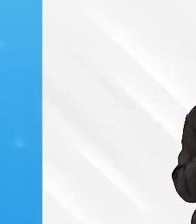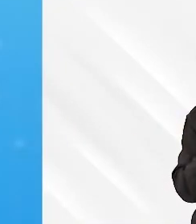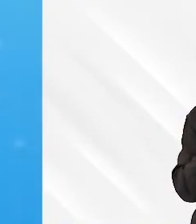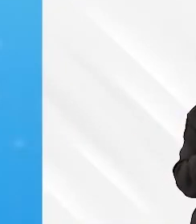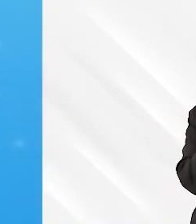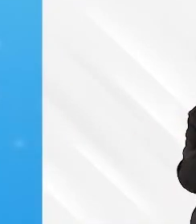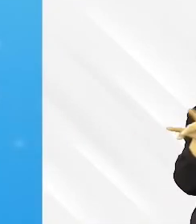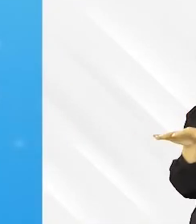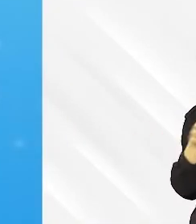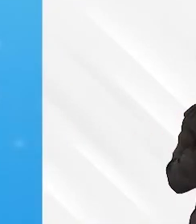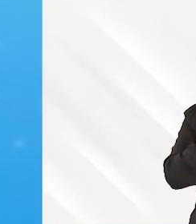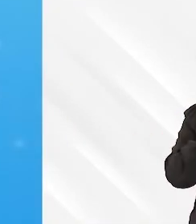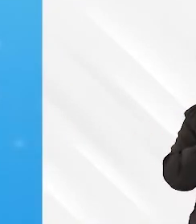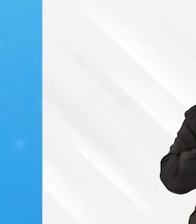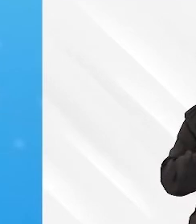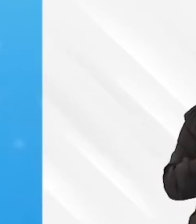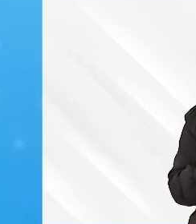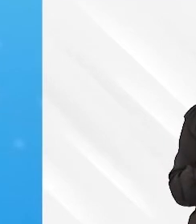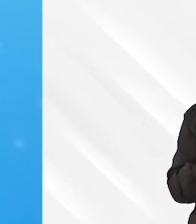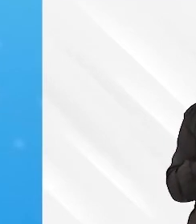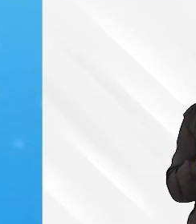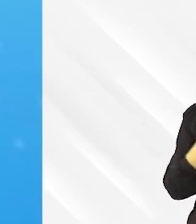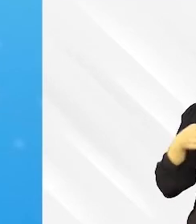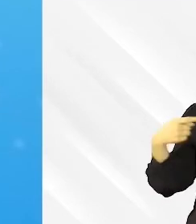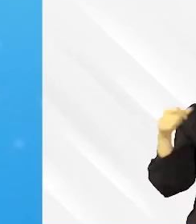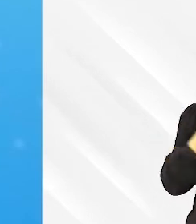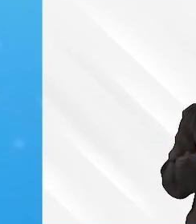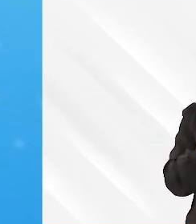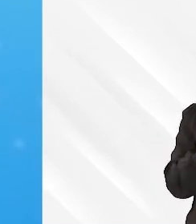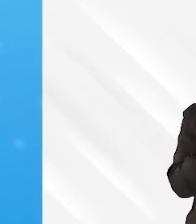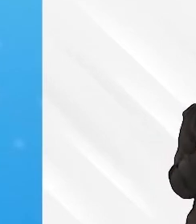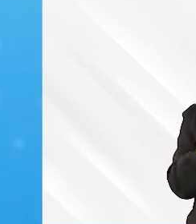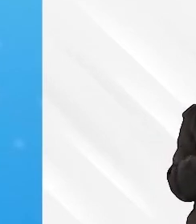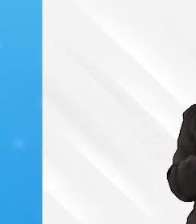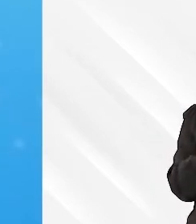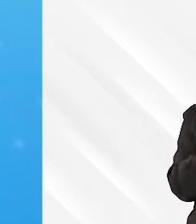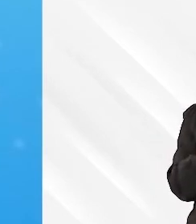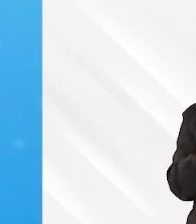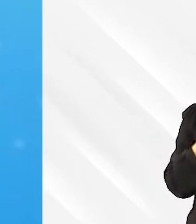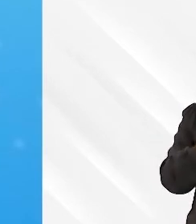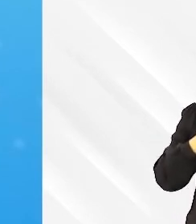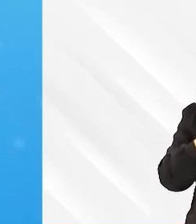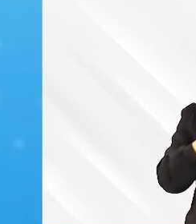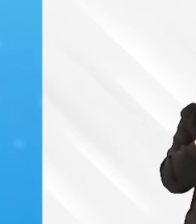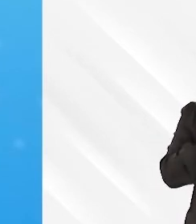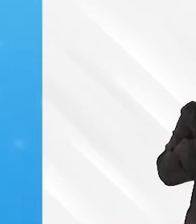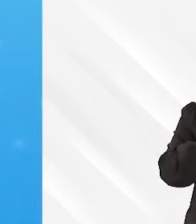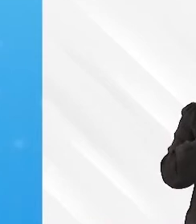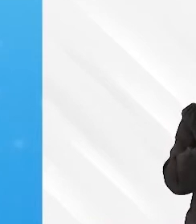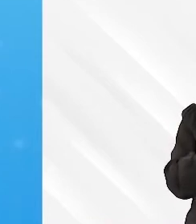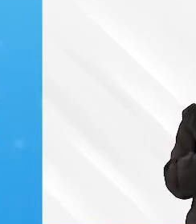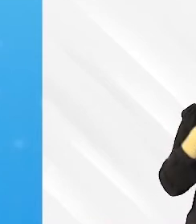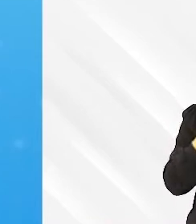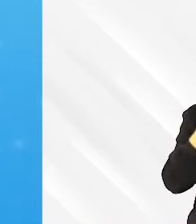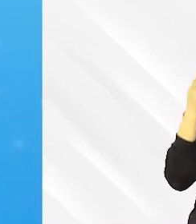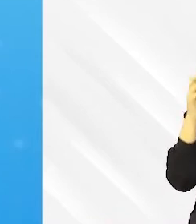и погибает вследствие разных причин. Эта массовая гибель в ходе развития и роста имеет важные биологические последствия для